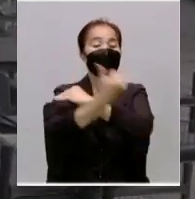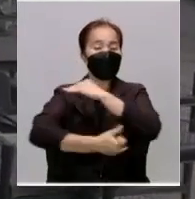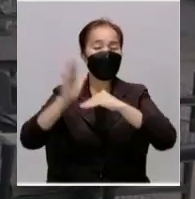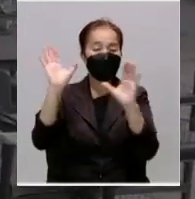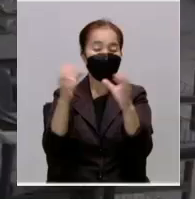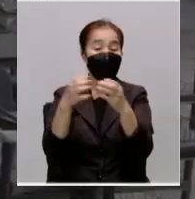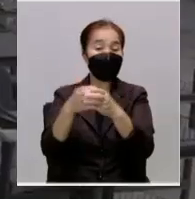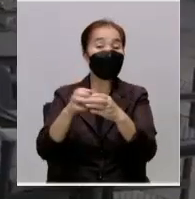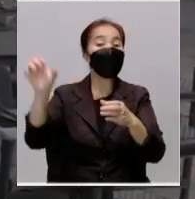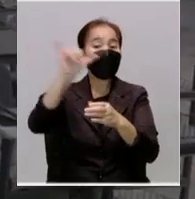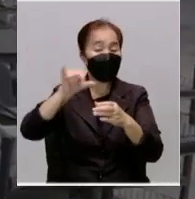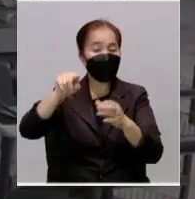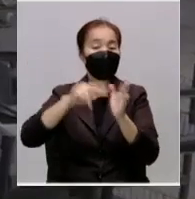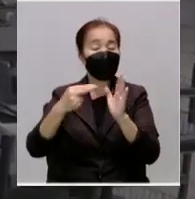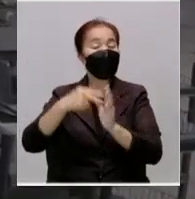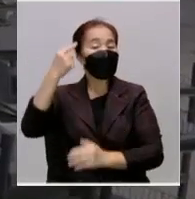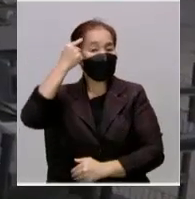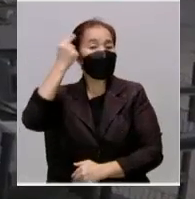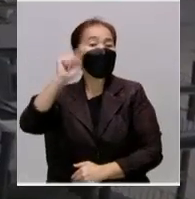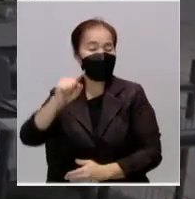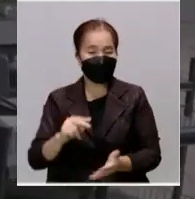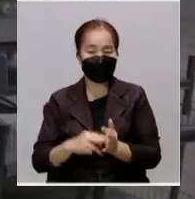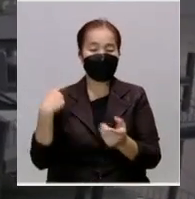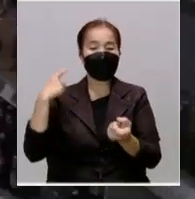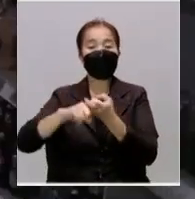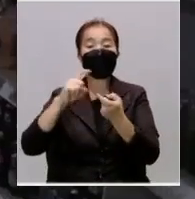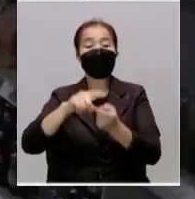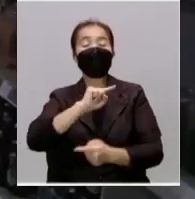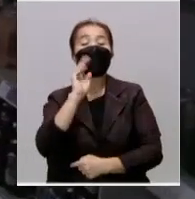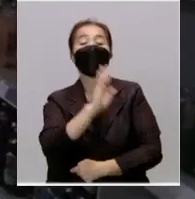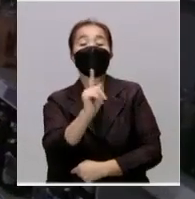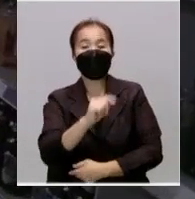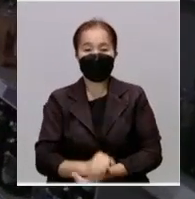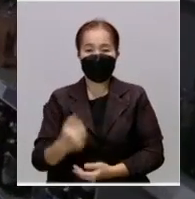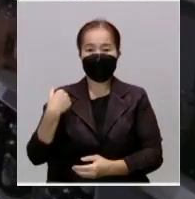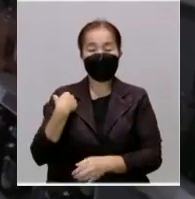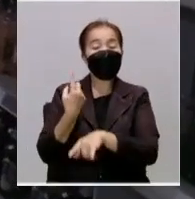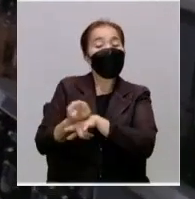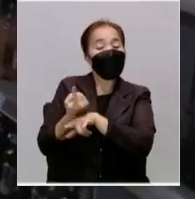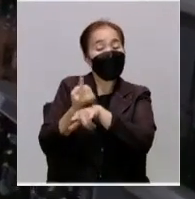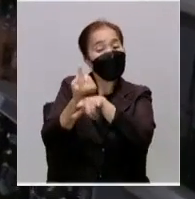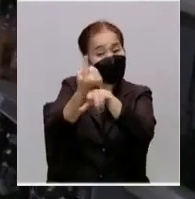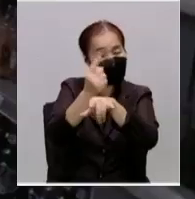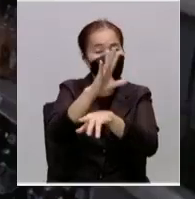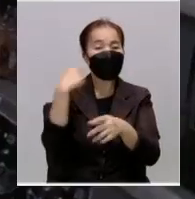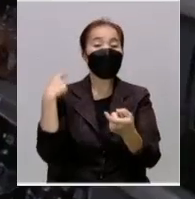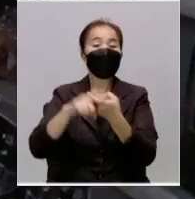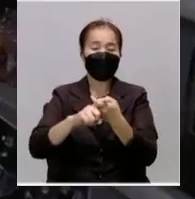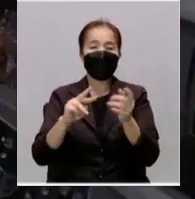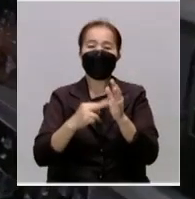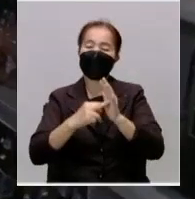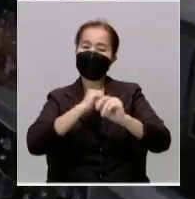เขตห้ามบินเพื่อห้ามการยิงขีปนาวุธของรัสเซียและห้ามเครื่องบินและเฮลิคอปเตอร์ของรัสเซียเพื่อเป็นการตอบโต้ที่รั